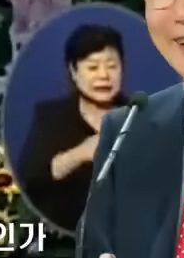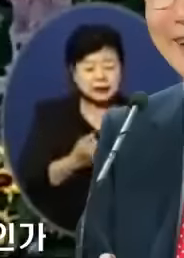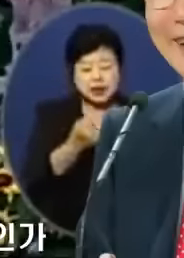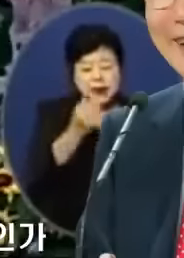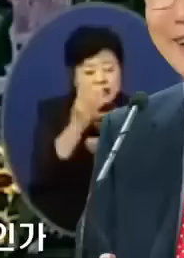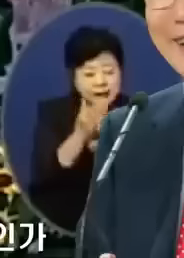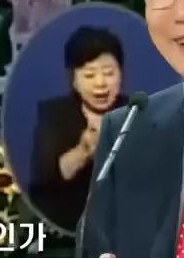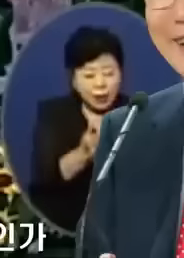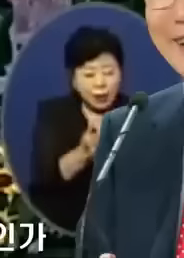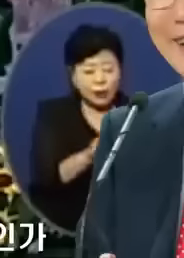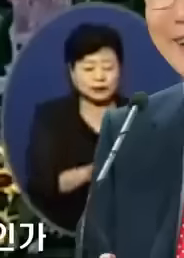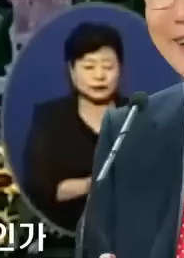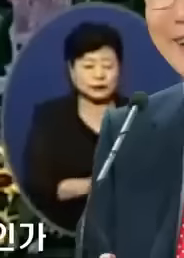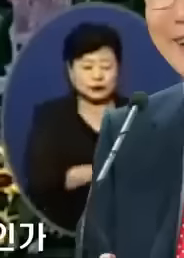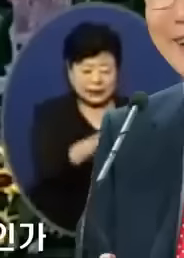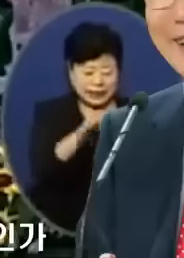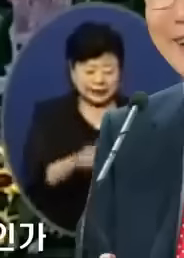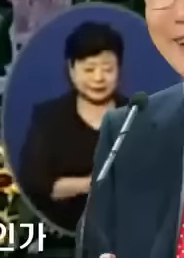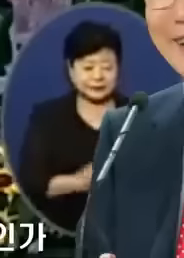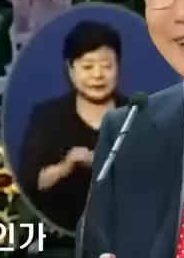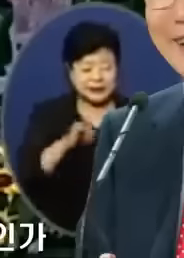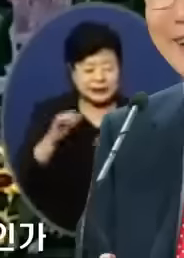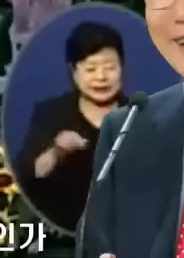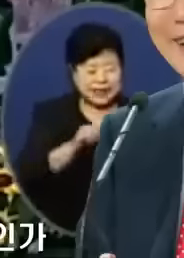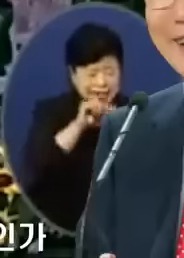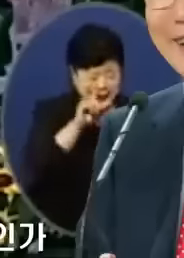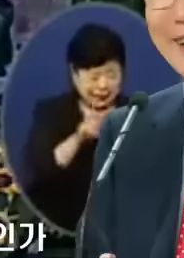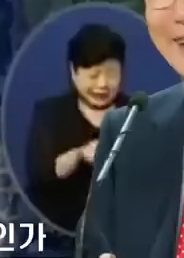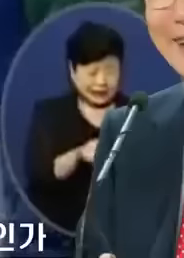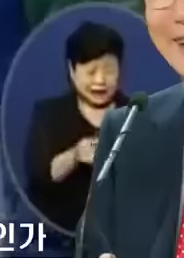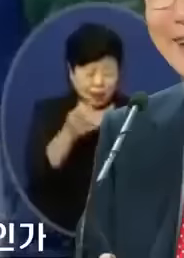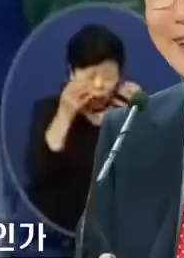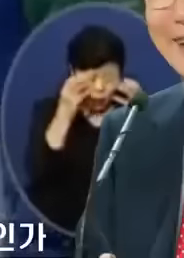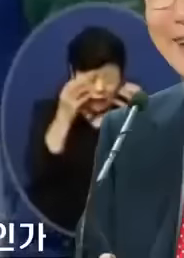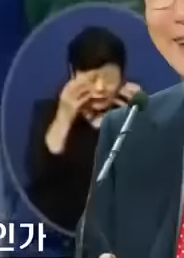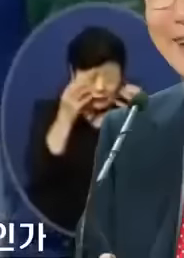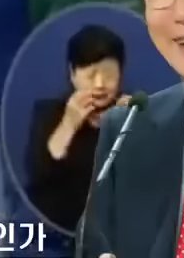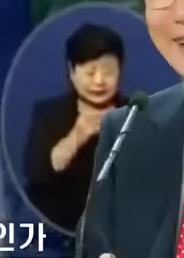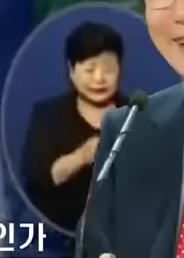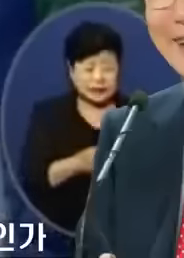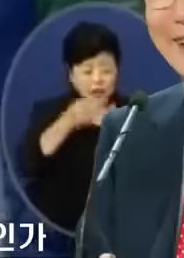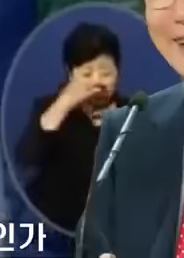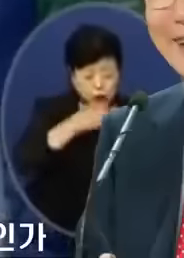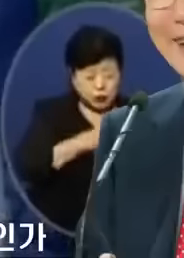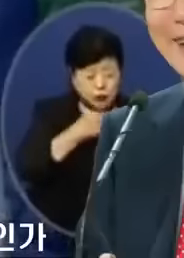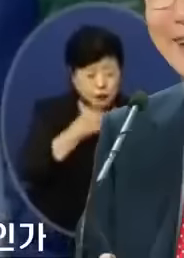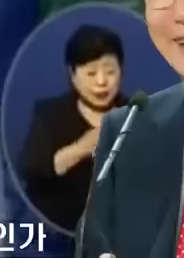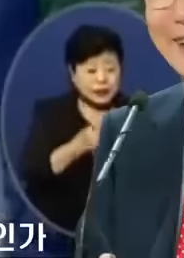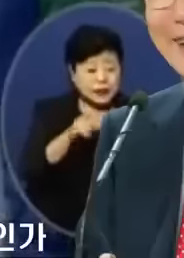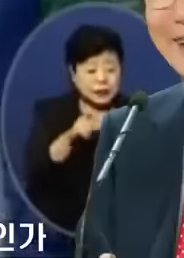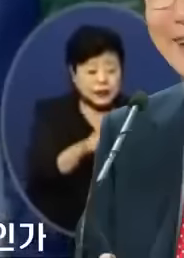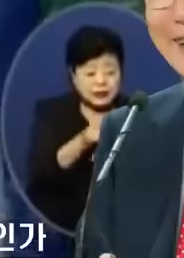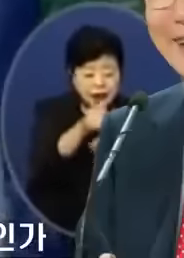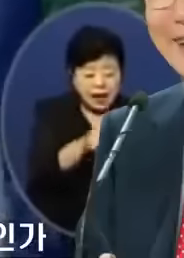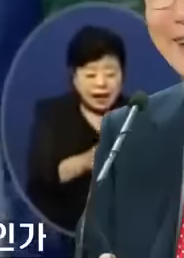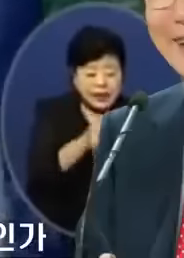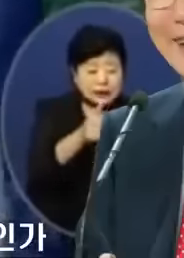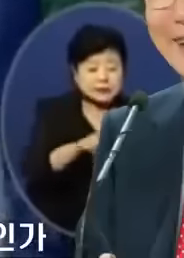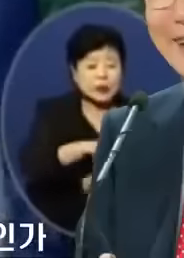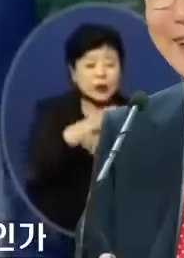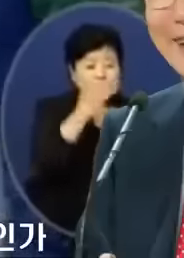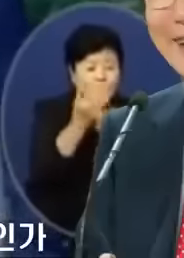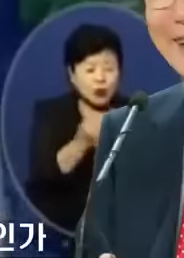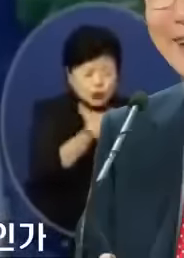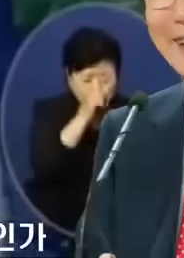해석하지 말아야 되는 것입니다. 우리가 이 세상에 살면서 고난을 유익하게 돌리기 위해서는 하나님은